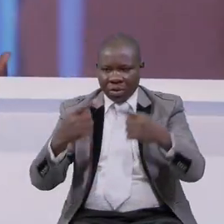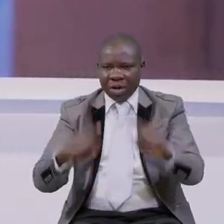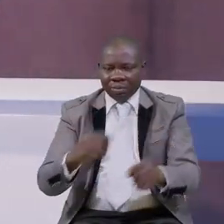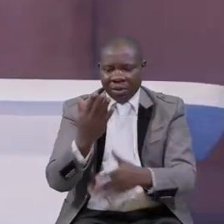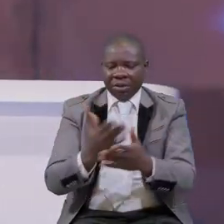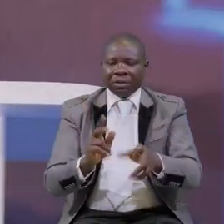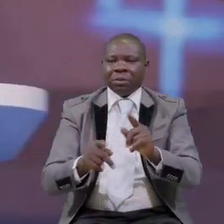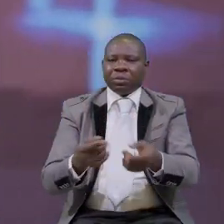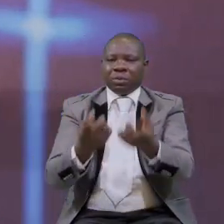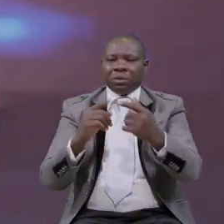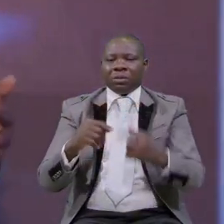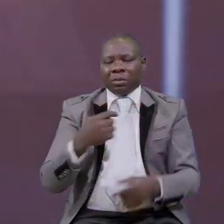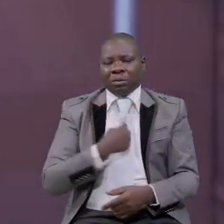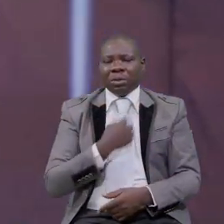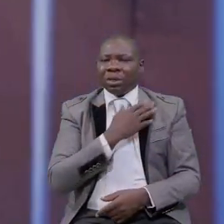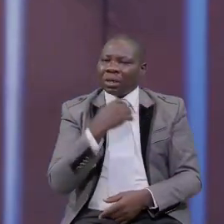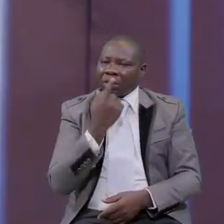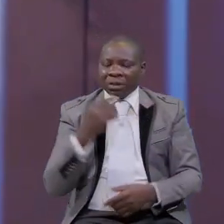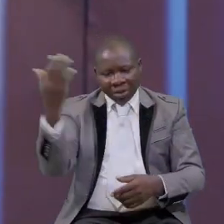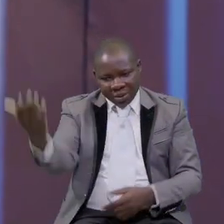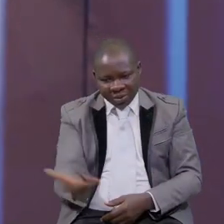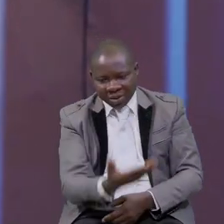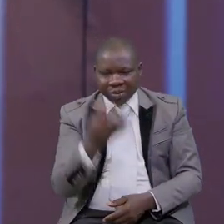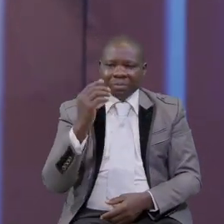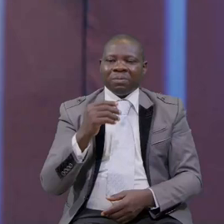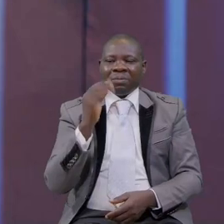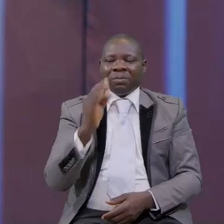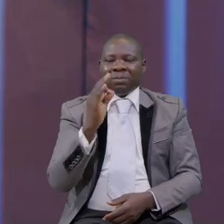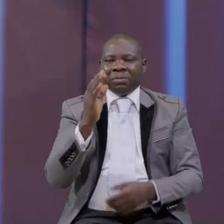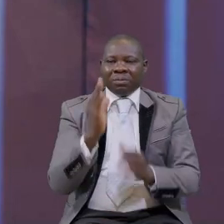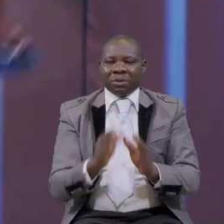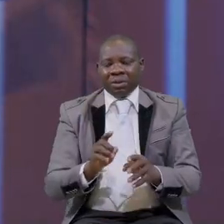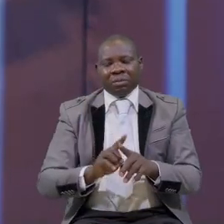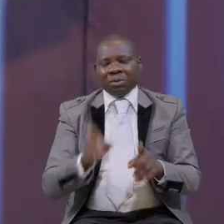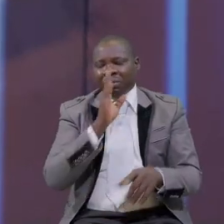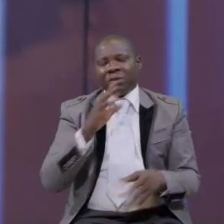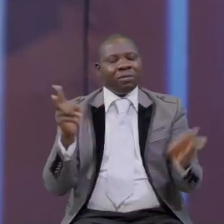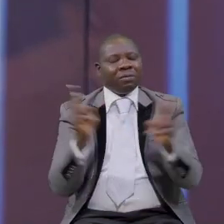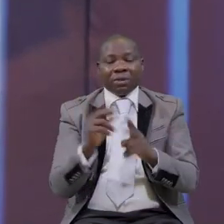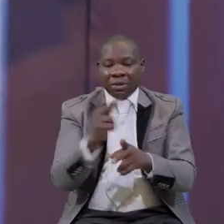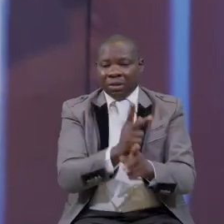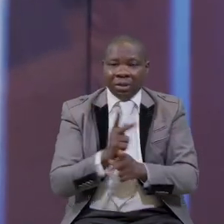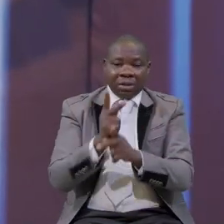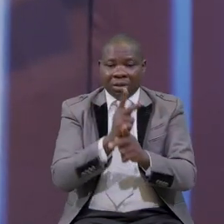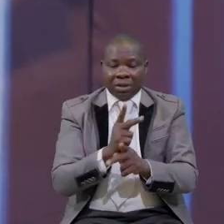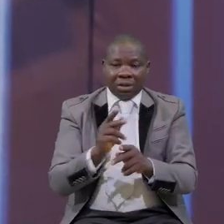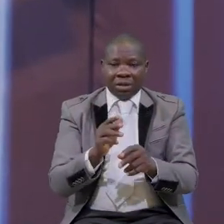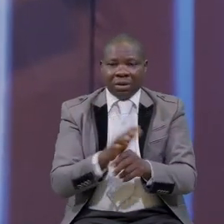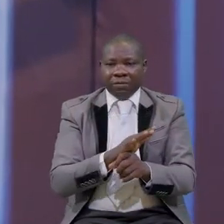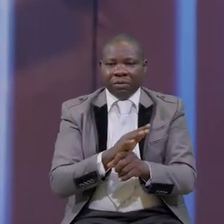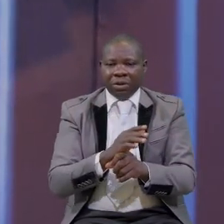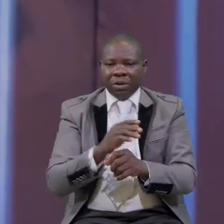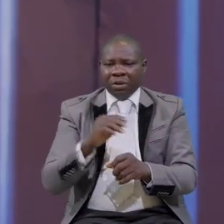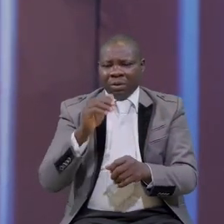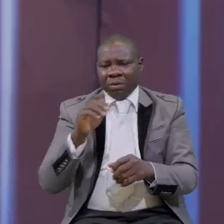veut venir, quelqu'un vient vers lui pour dire, bon, sois le bienvenu, évangéliste. Mais fais attention, hein. L'évangéliste tel est